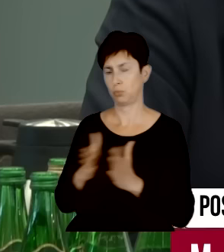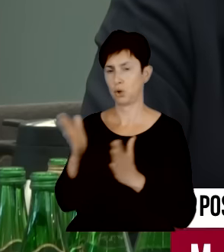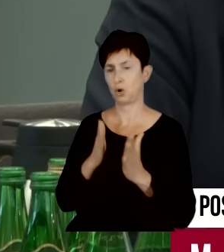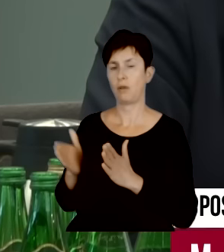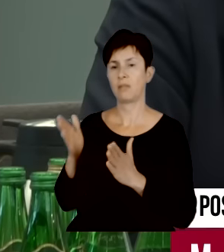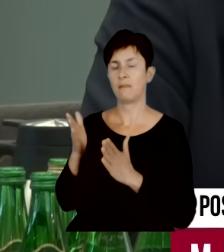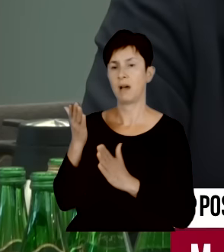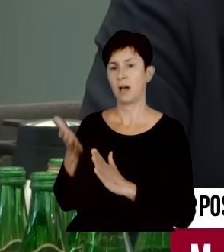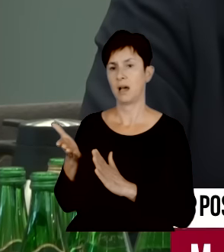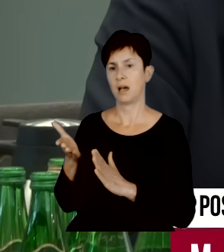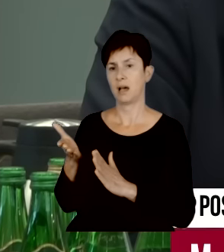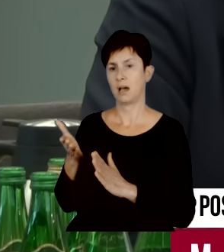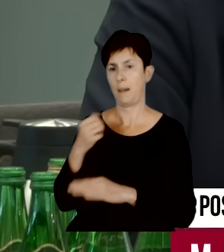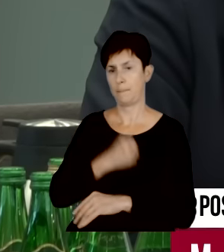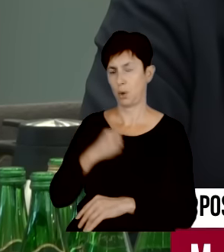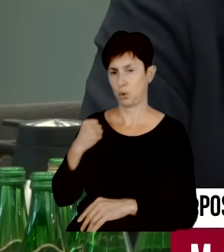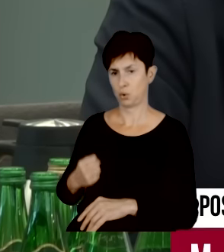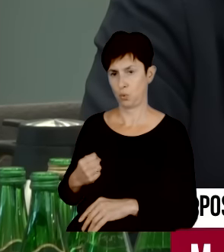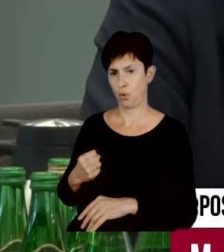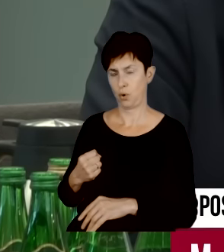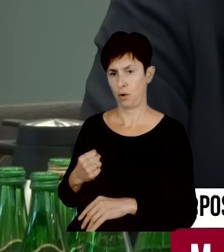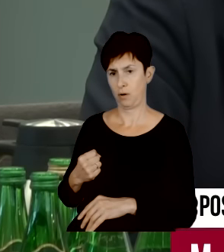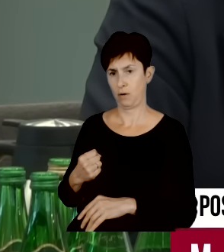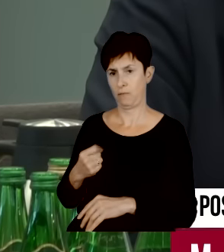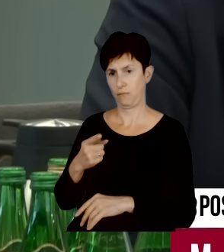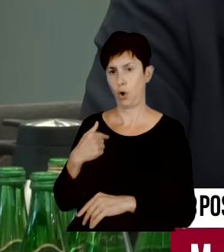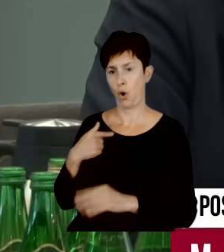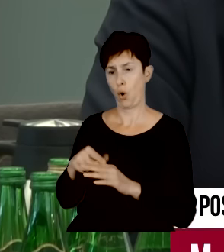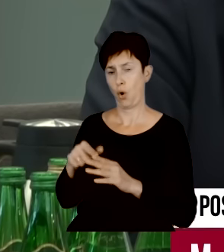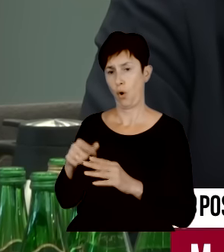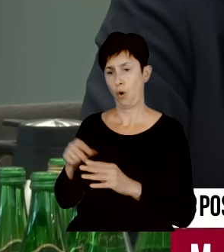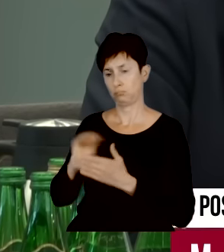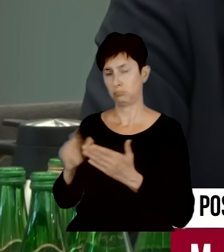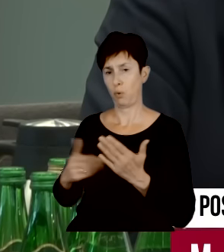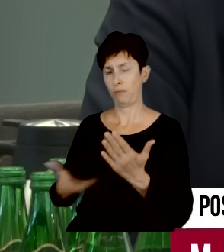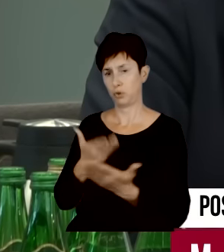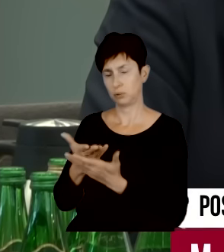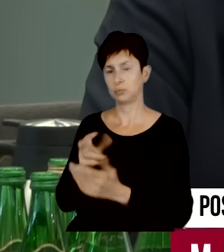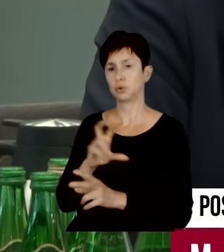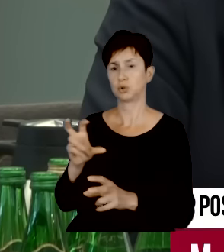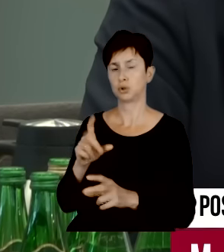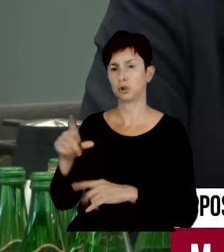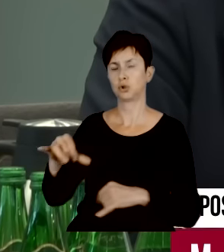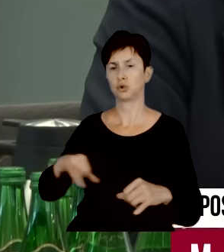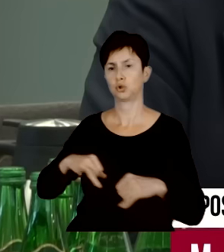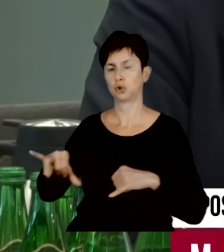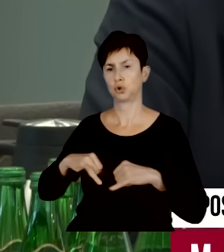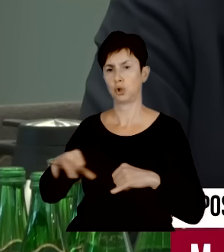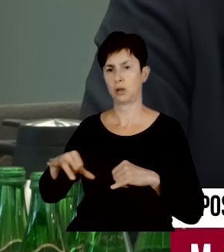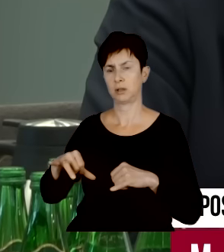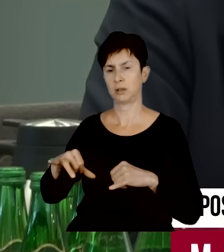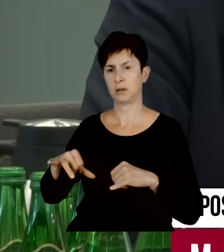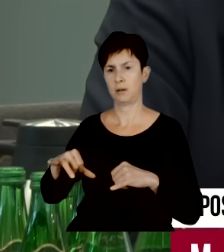przygotowywali posłowie którzy byli ich wnioskodawcy czy się rząd w te projekty Przepraszam za określenie